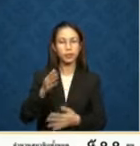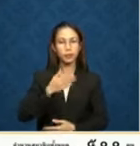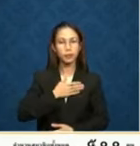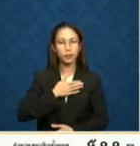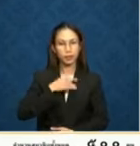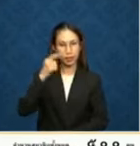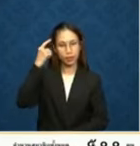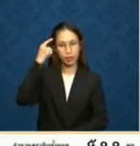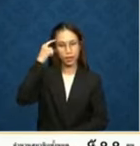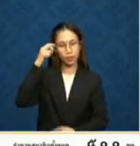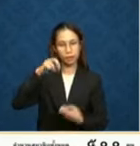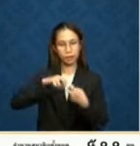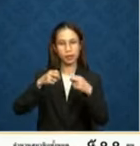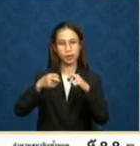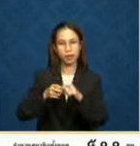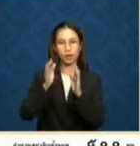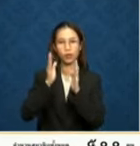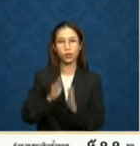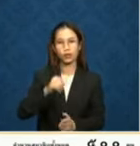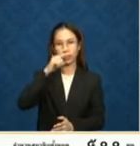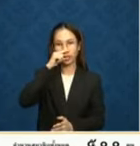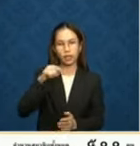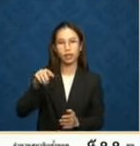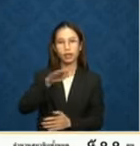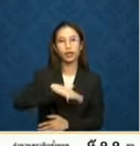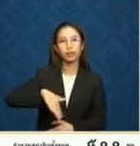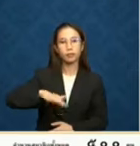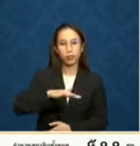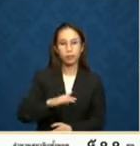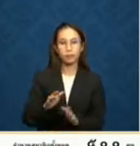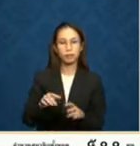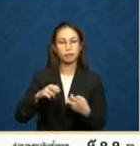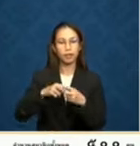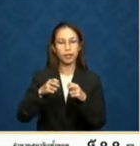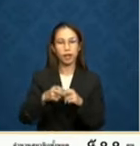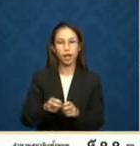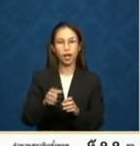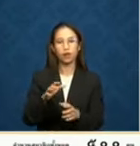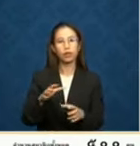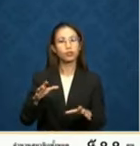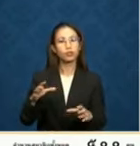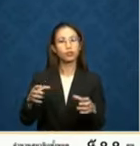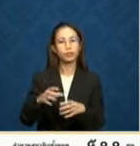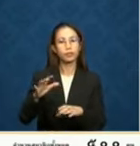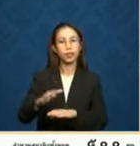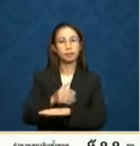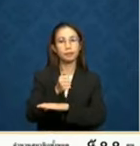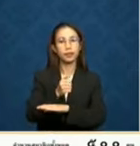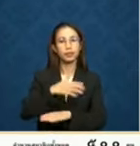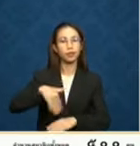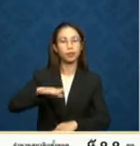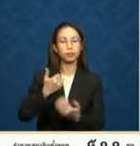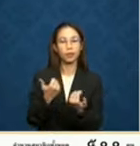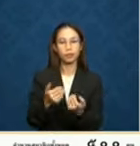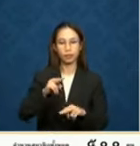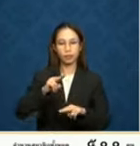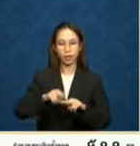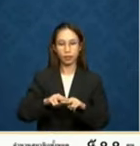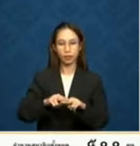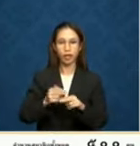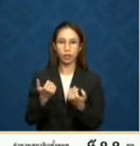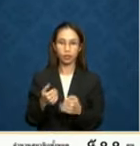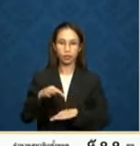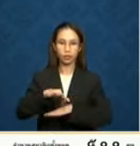หาของคนไทยทุกคน เป็นปัหาของทุกพักกเมืองวันนี้ผมอาจจะนั่งดูแลอยู่ตรงนี้